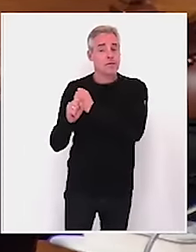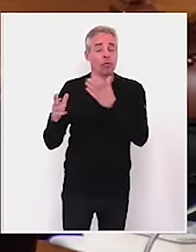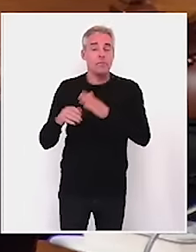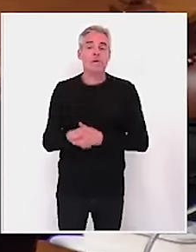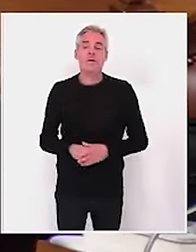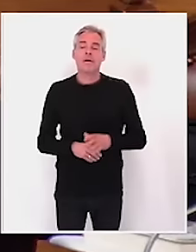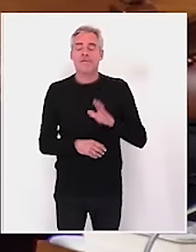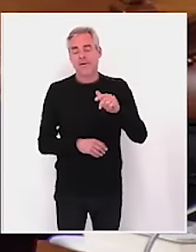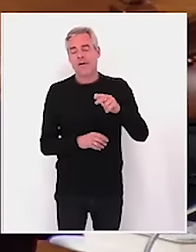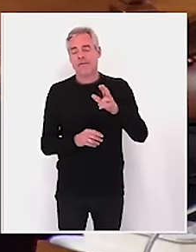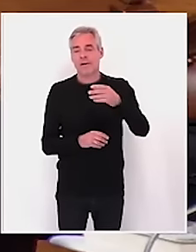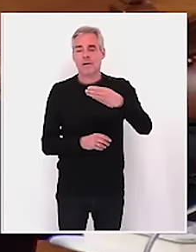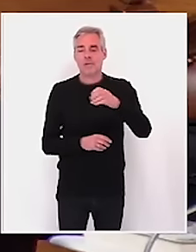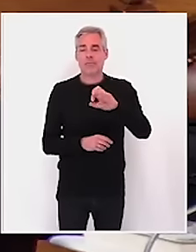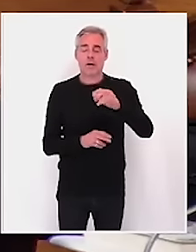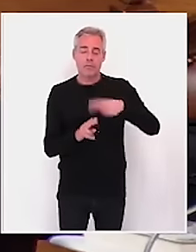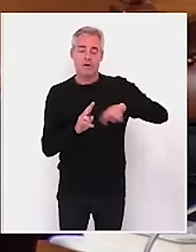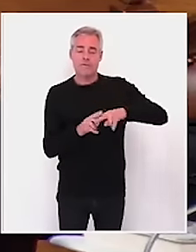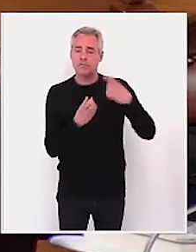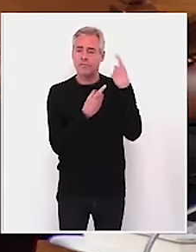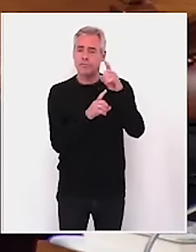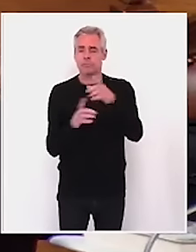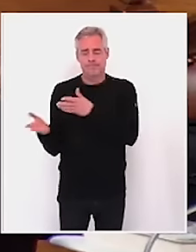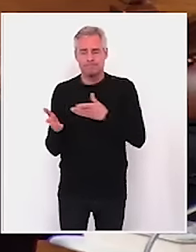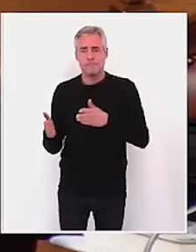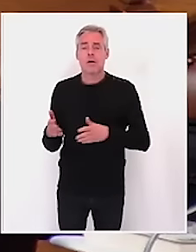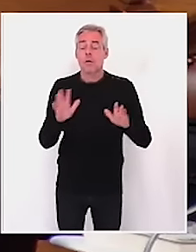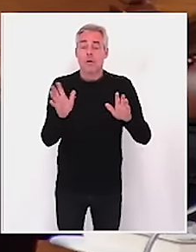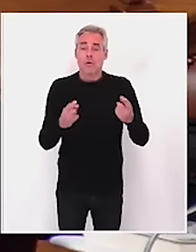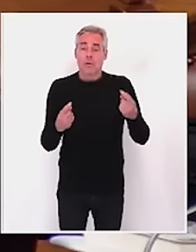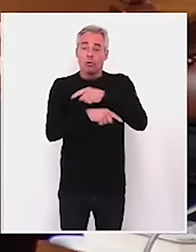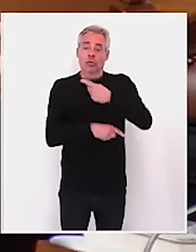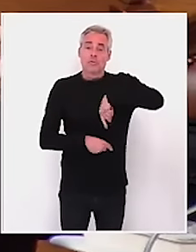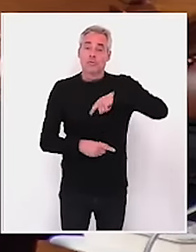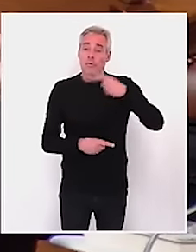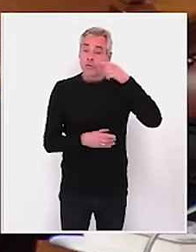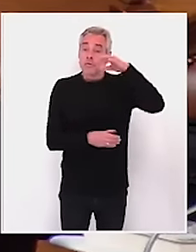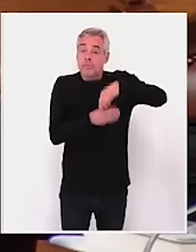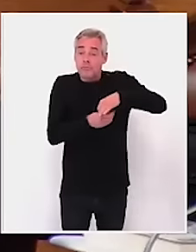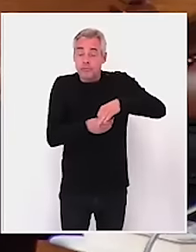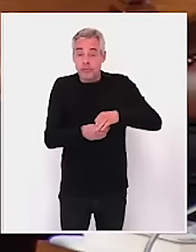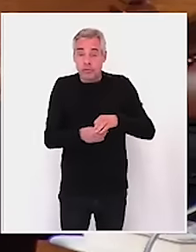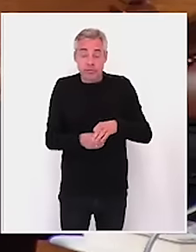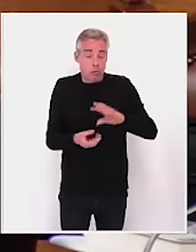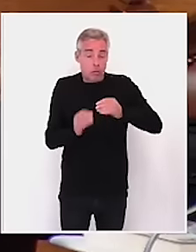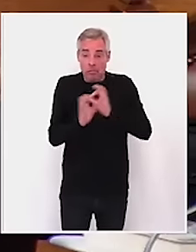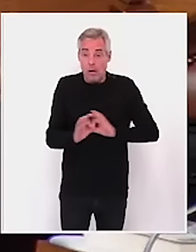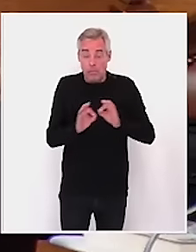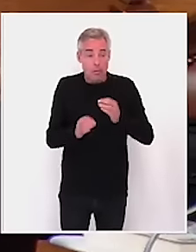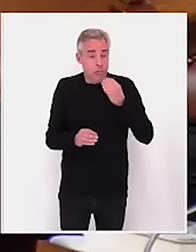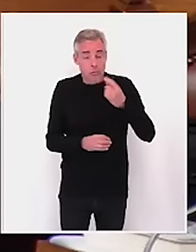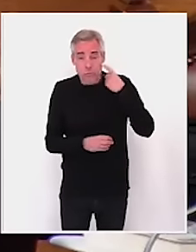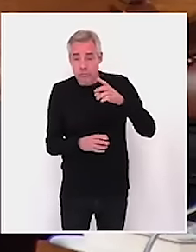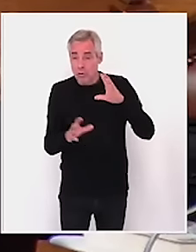Baptiste Morin va y répondre, quoi, sur la défense de ce projet de la maison des esclavages. Nous, on vote pour cette délibération. On n'a vraiment strictement aucun problème. On est même pour. On